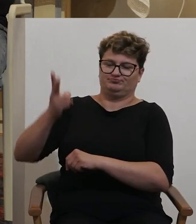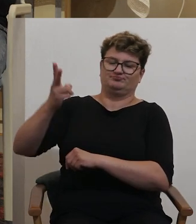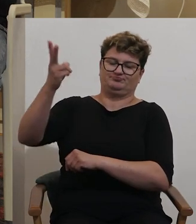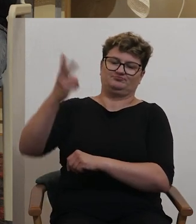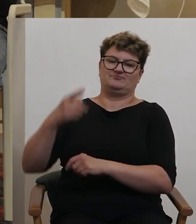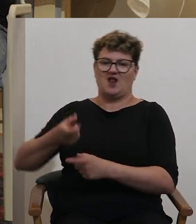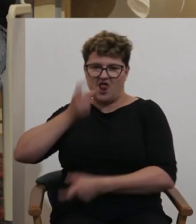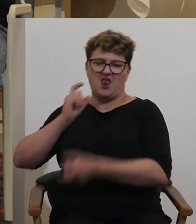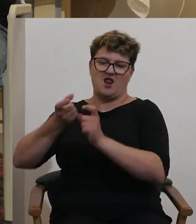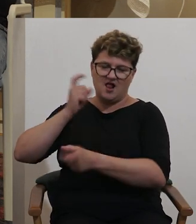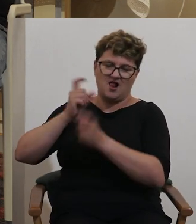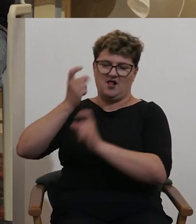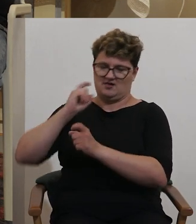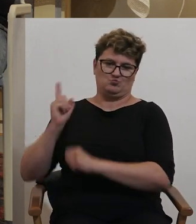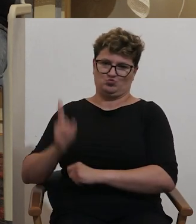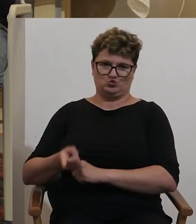awanse,